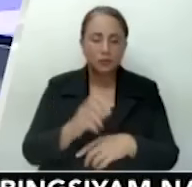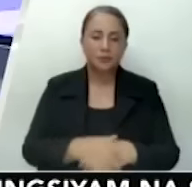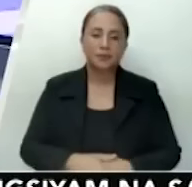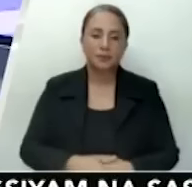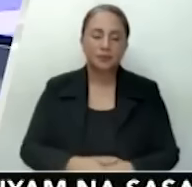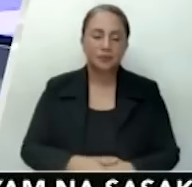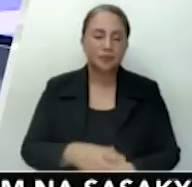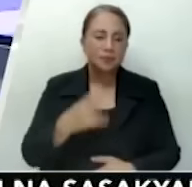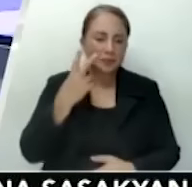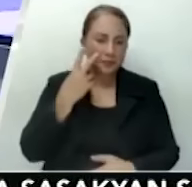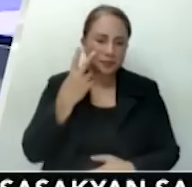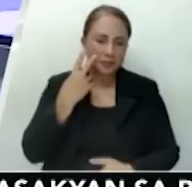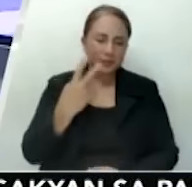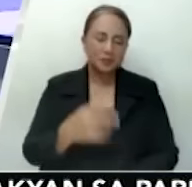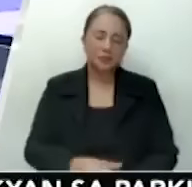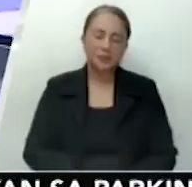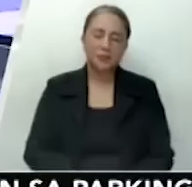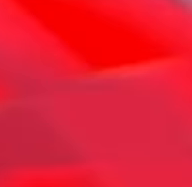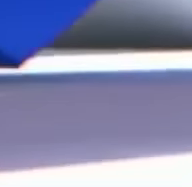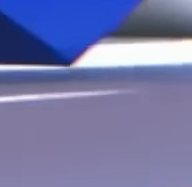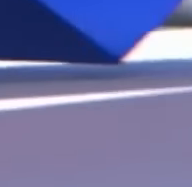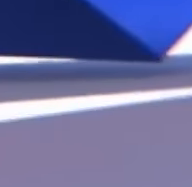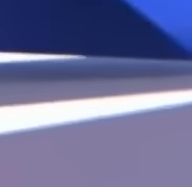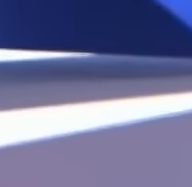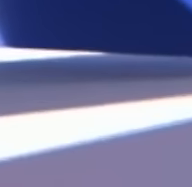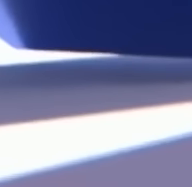ng GMA Regional TV 1 Western Visayas.